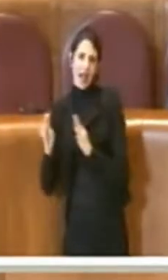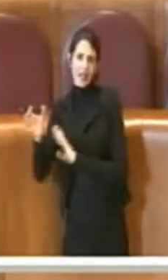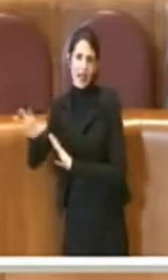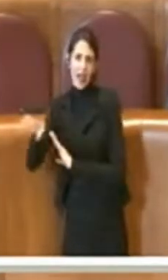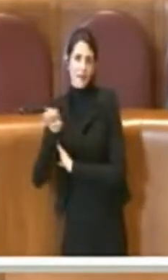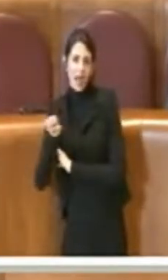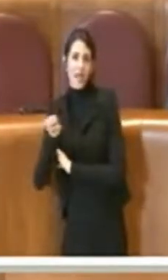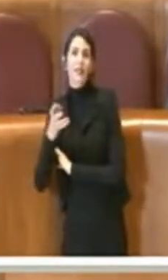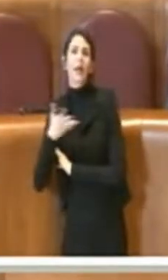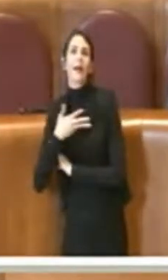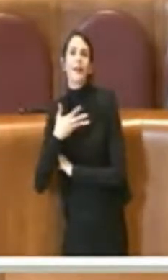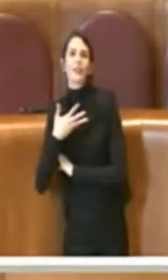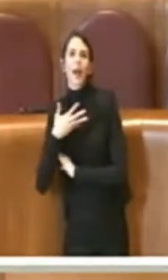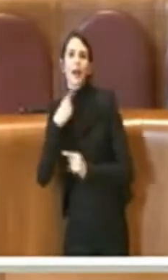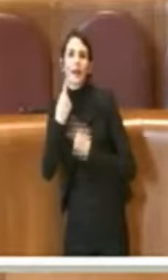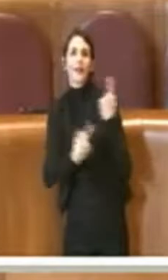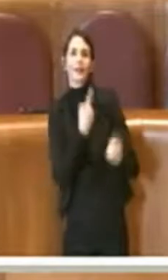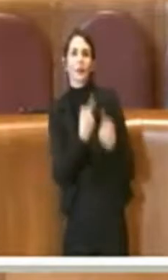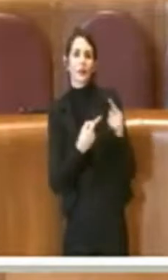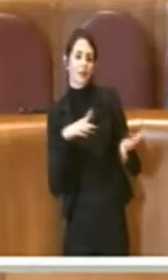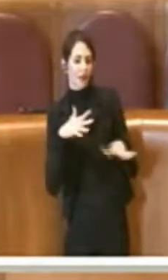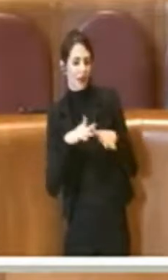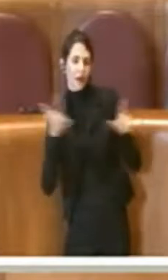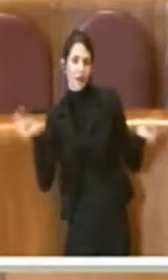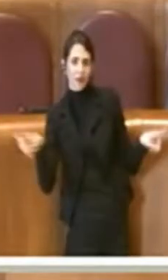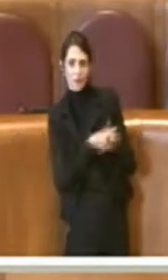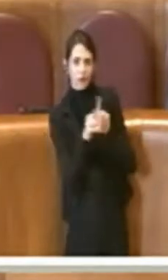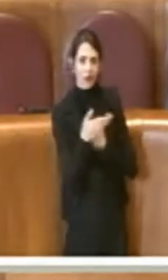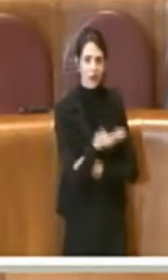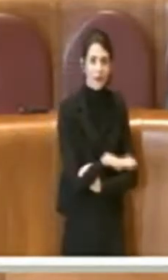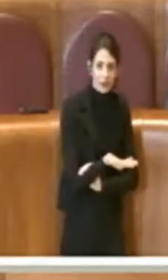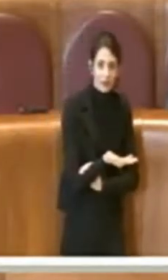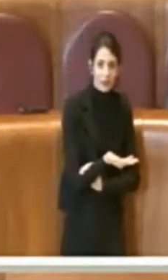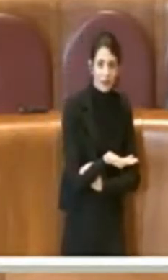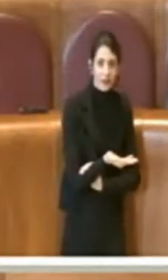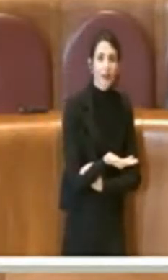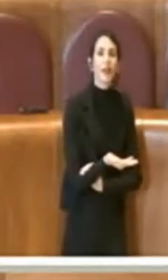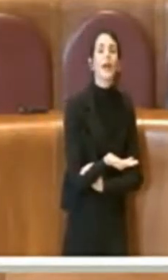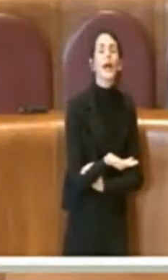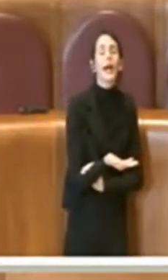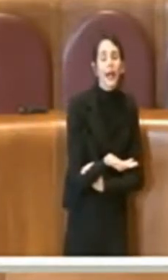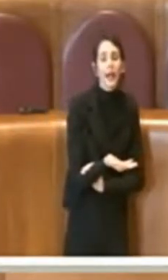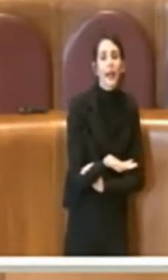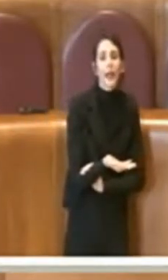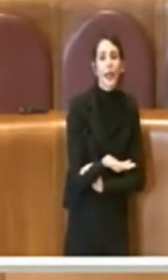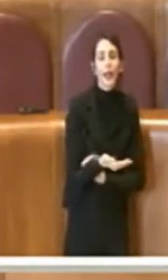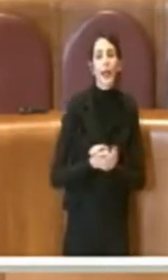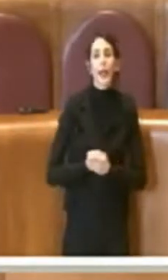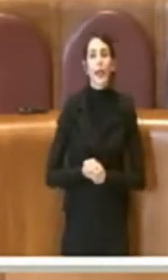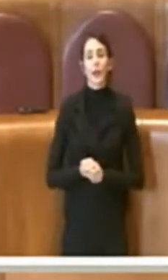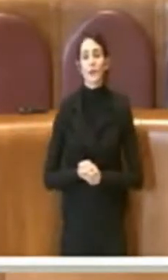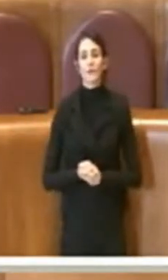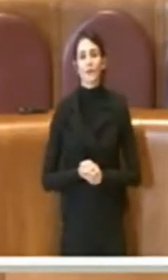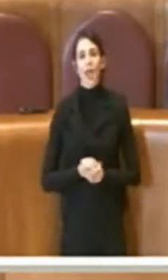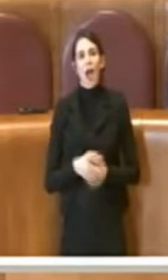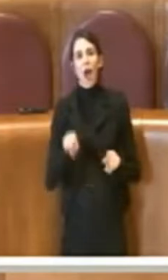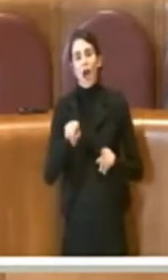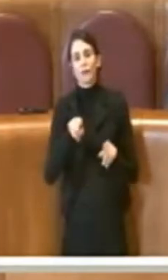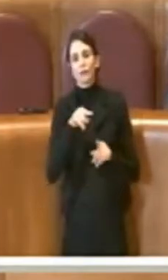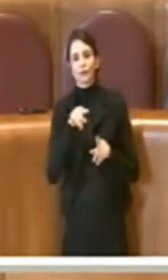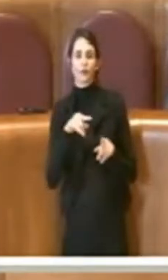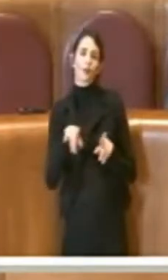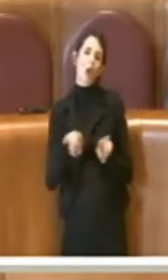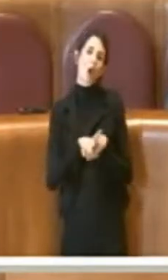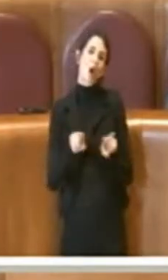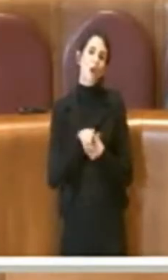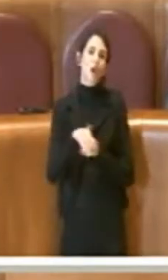situazione similare a quella a cui cercava di rifuggire in certo qual modo. Quindi questo è un cane che si morde la coda, ma queste